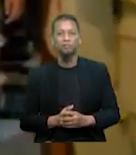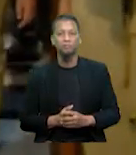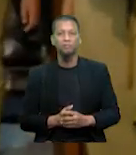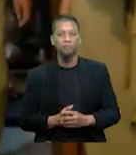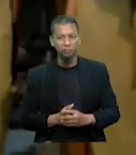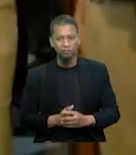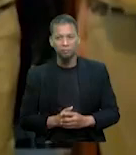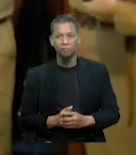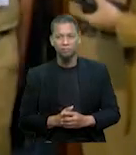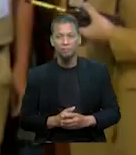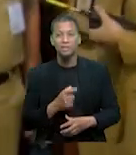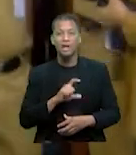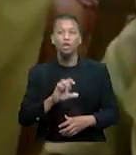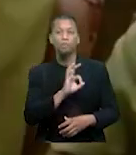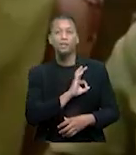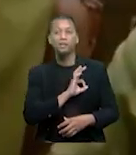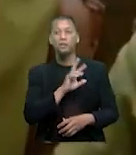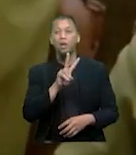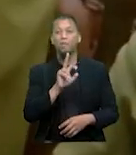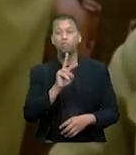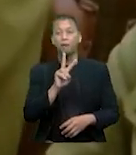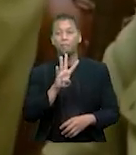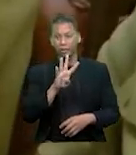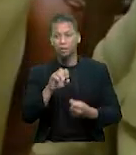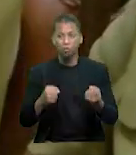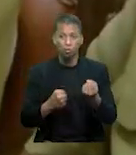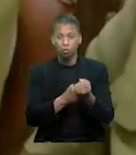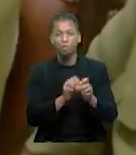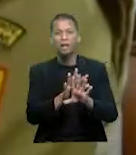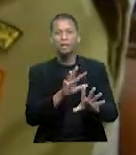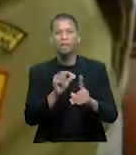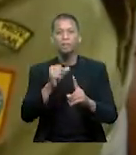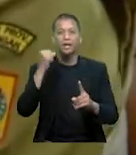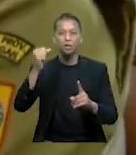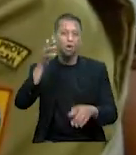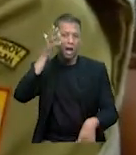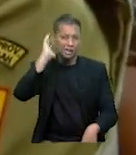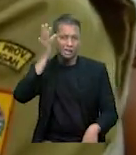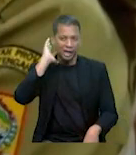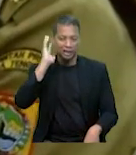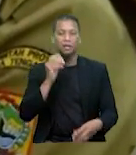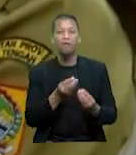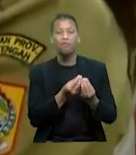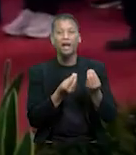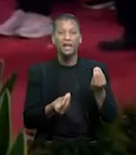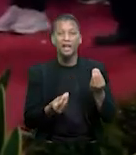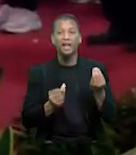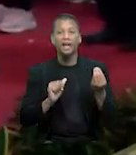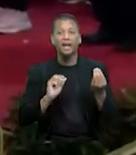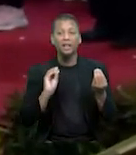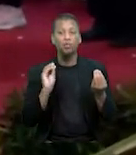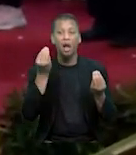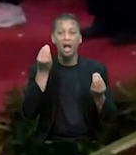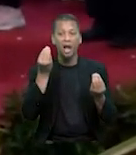Bacapres 2024 yang didukung Partai Perindo Ganjar Pranowo bersama Wakil Ketua KPK RI Nawawi Pomolango resmi mengukuhkan